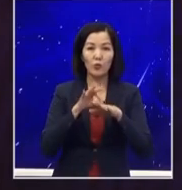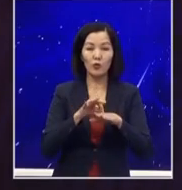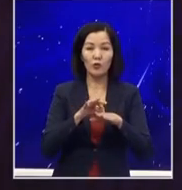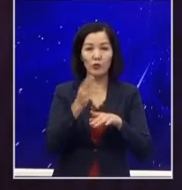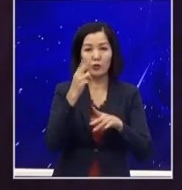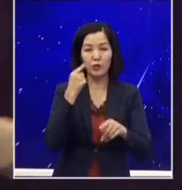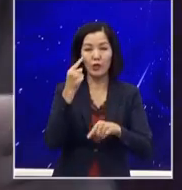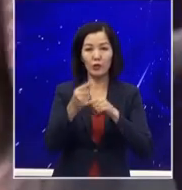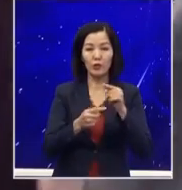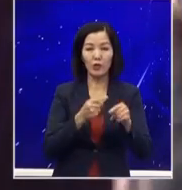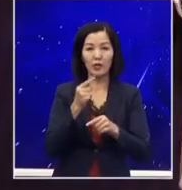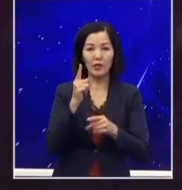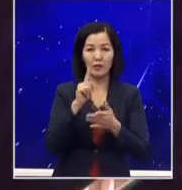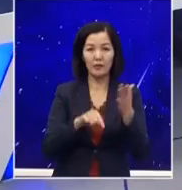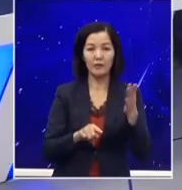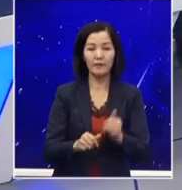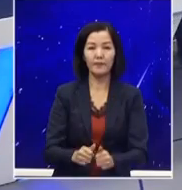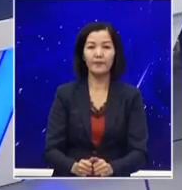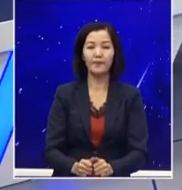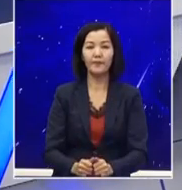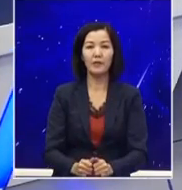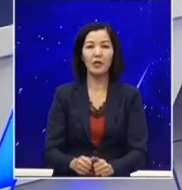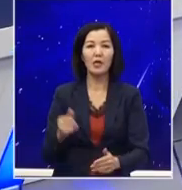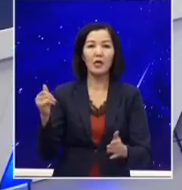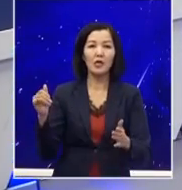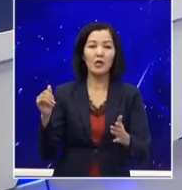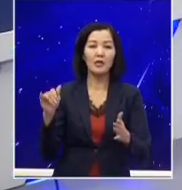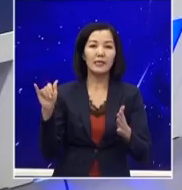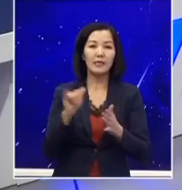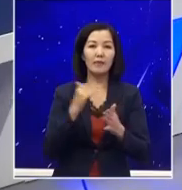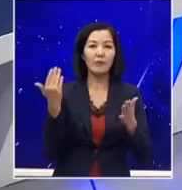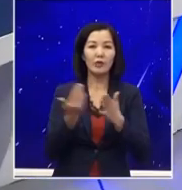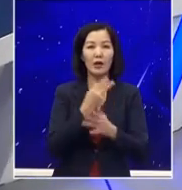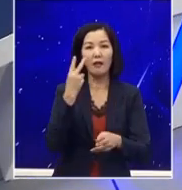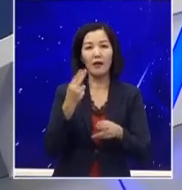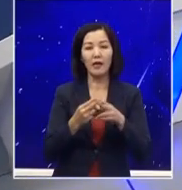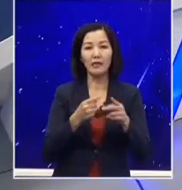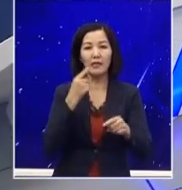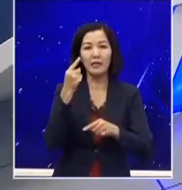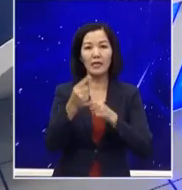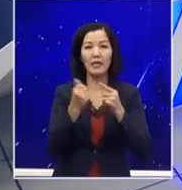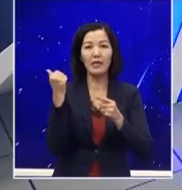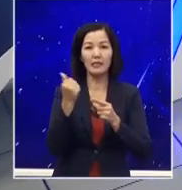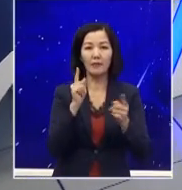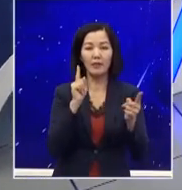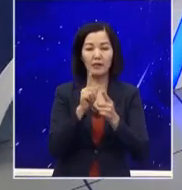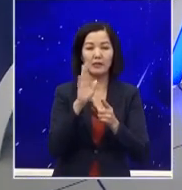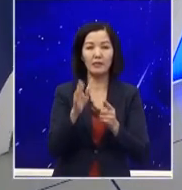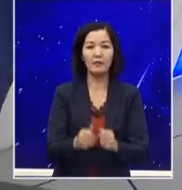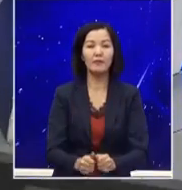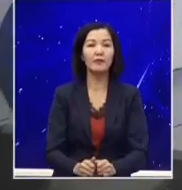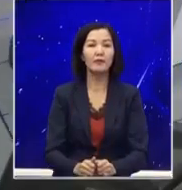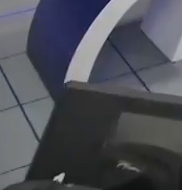дәстүрге айналады деген ойдамыз. Қадірменді көрермен, бүгінге айтар ақпарат осы. Келер күні амандықта қауышайық.